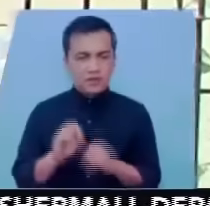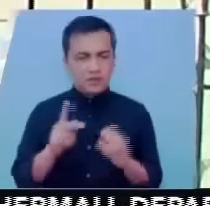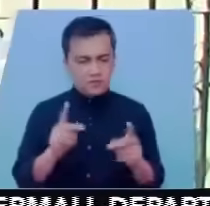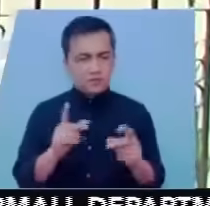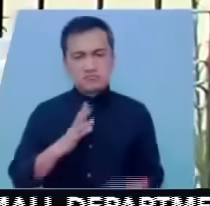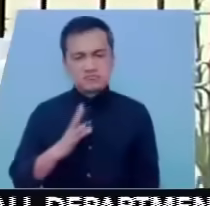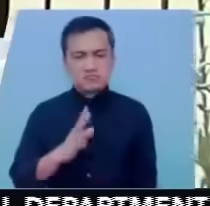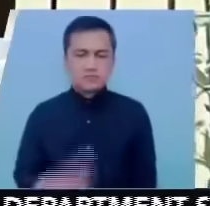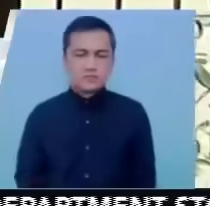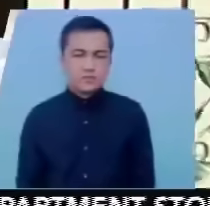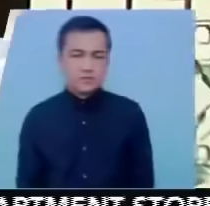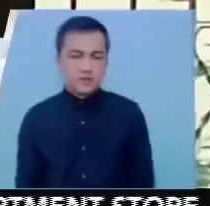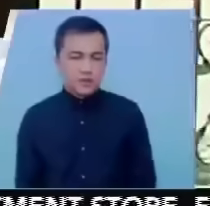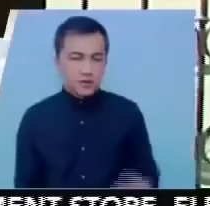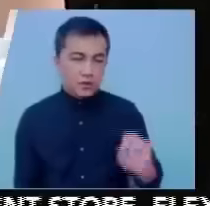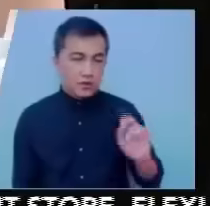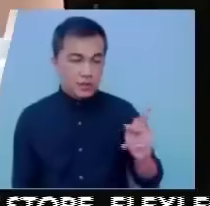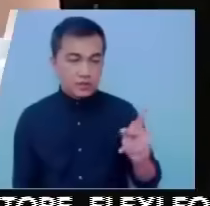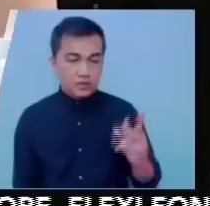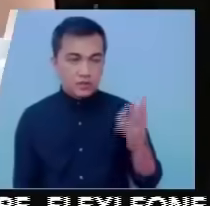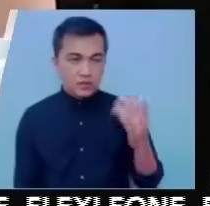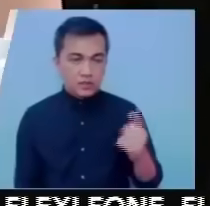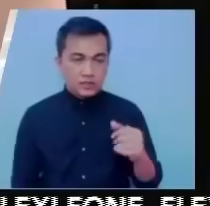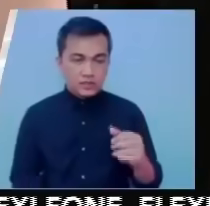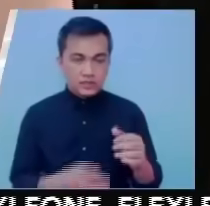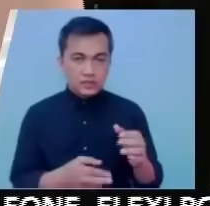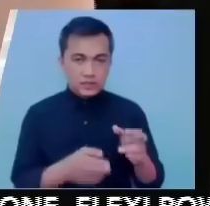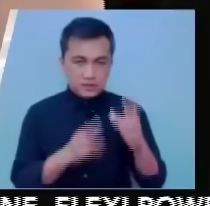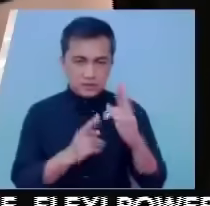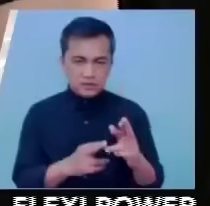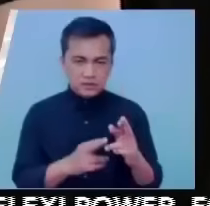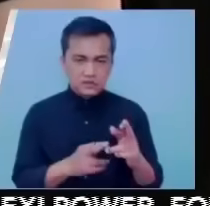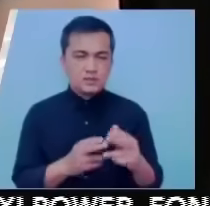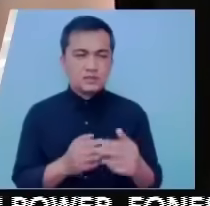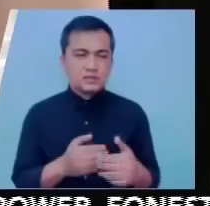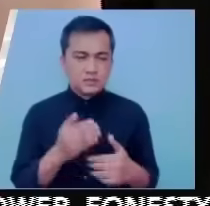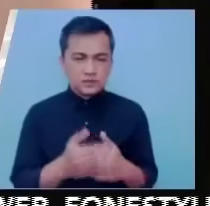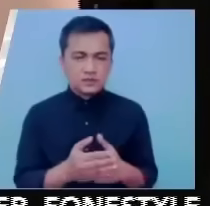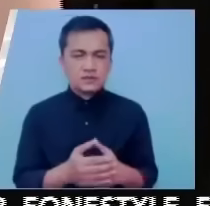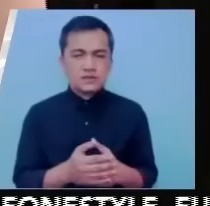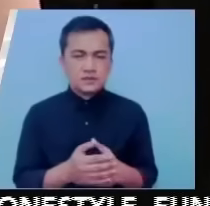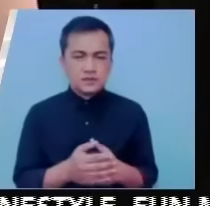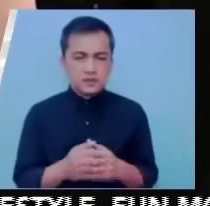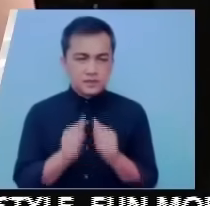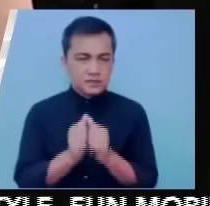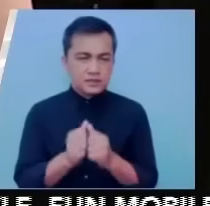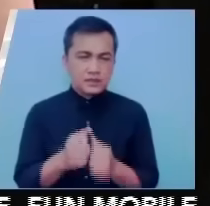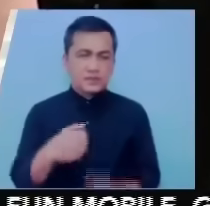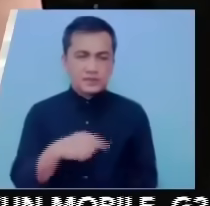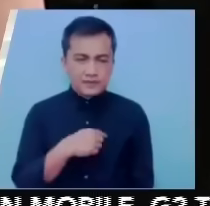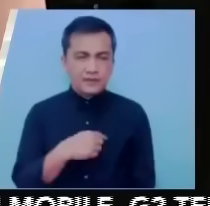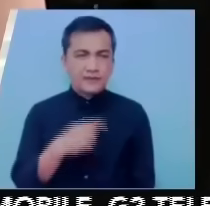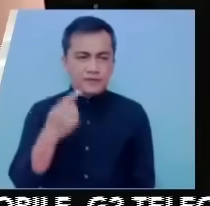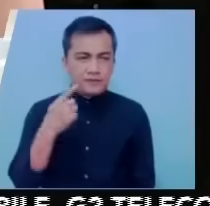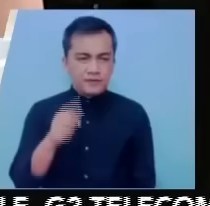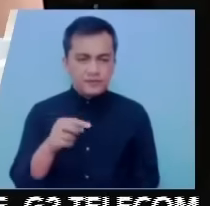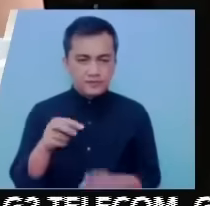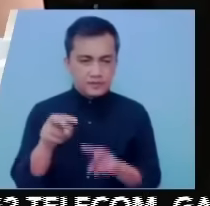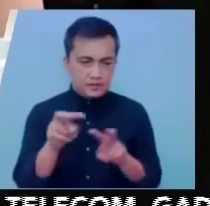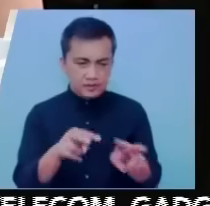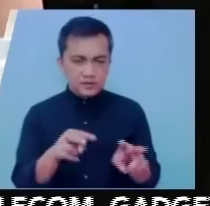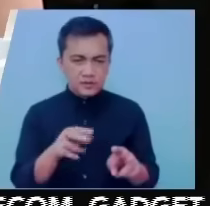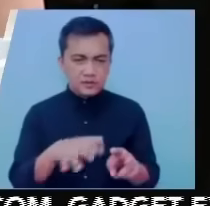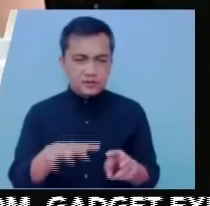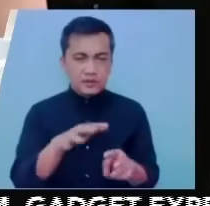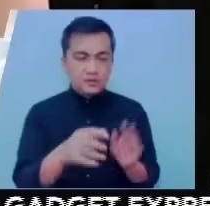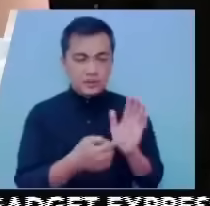kasi yung respeto tapos yung pagsasama namin para makita din namin sa buong mundo na